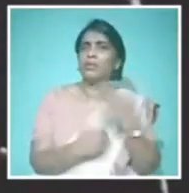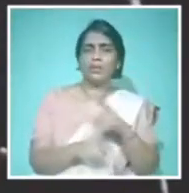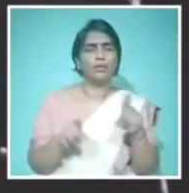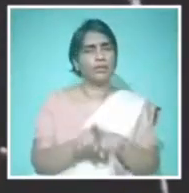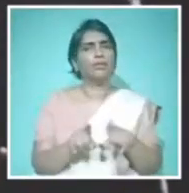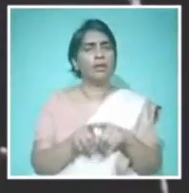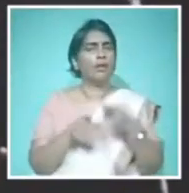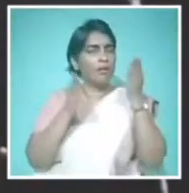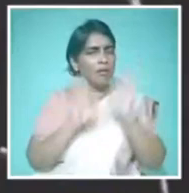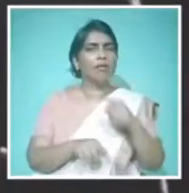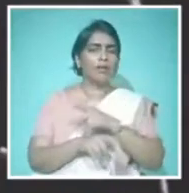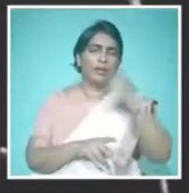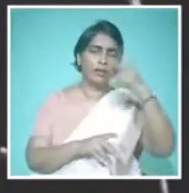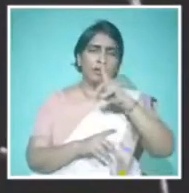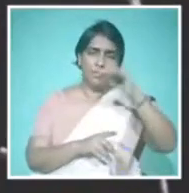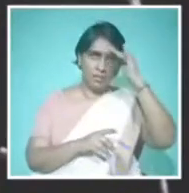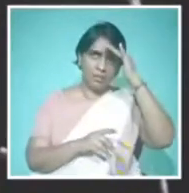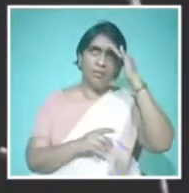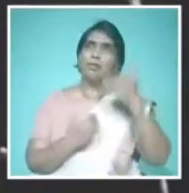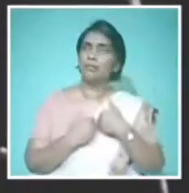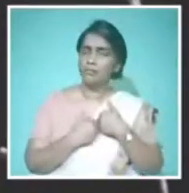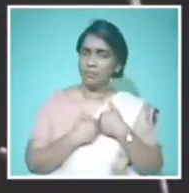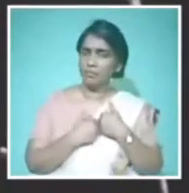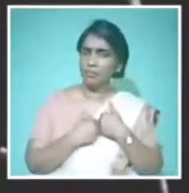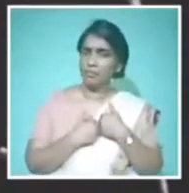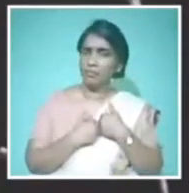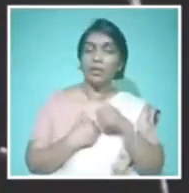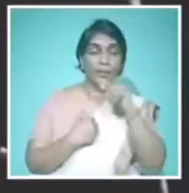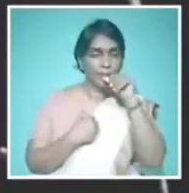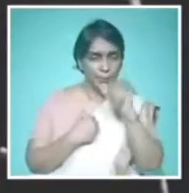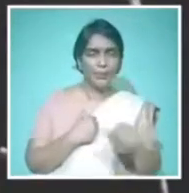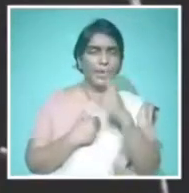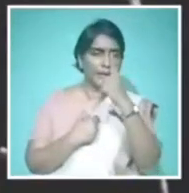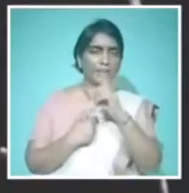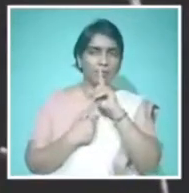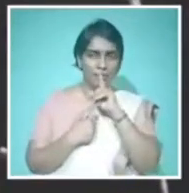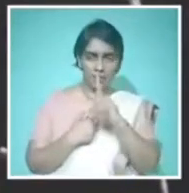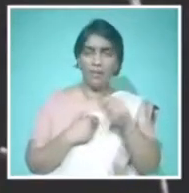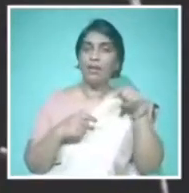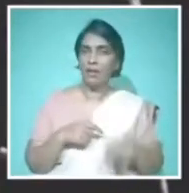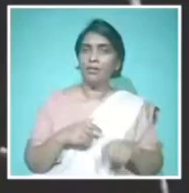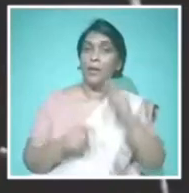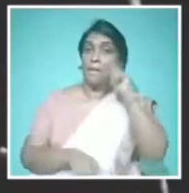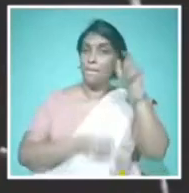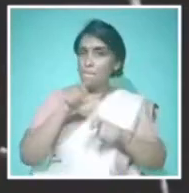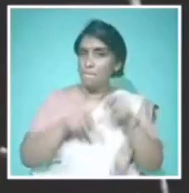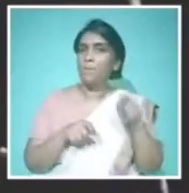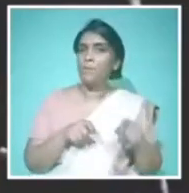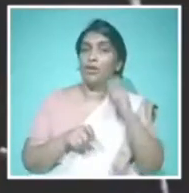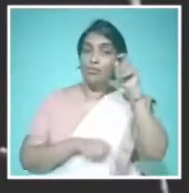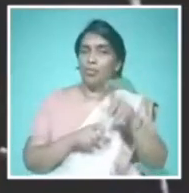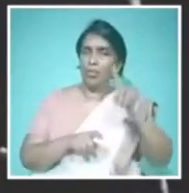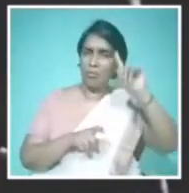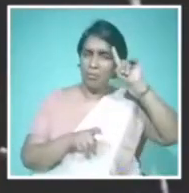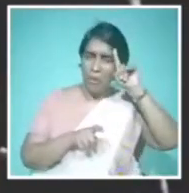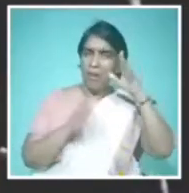sah, awasan awasnya niu juga tak anak itu mani, api pahdi lewe kerja kian nak mati. Dah ada janata awa guna